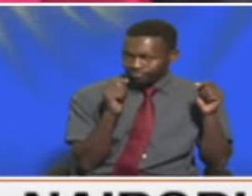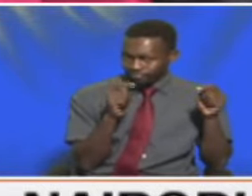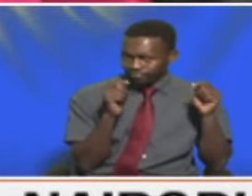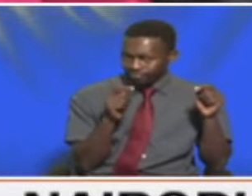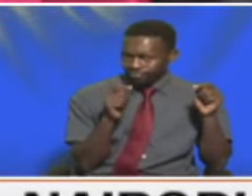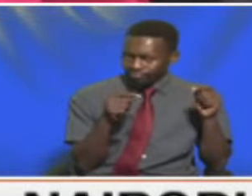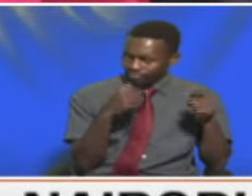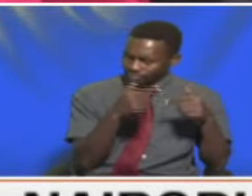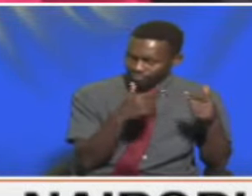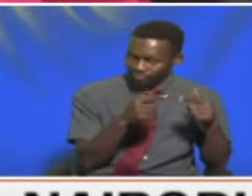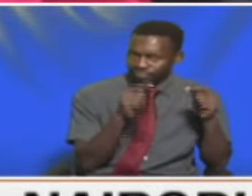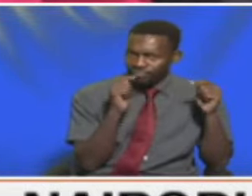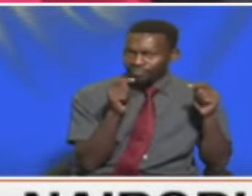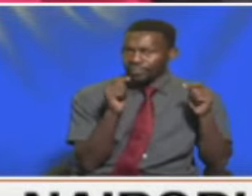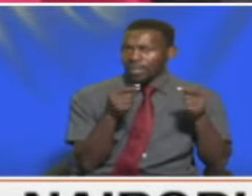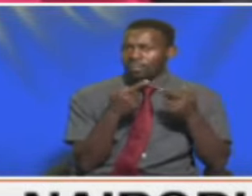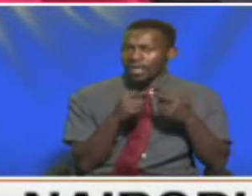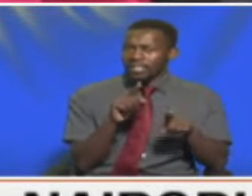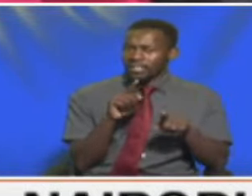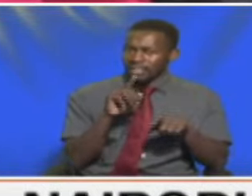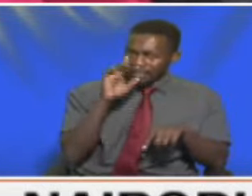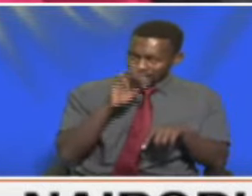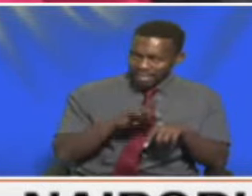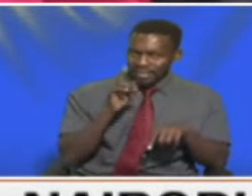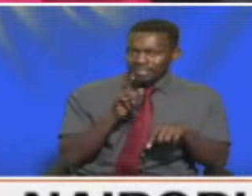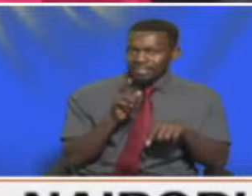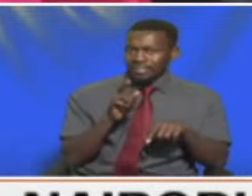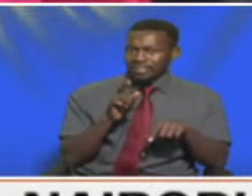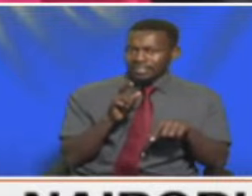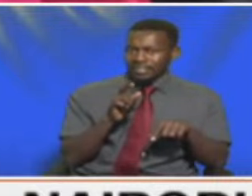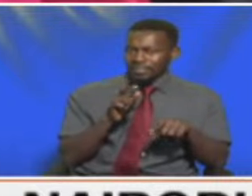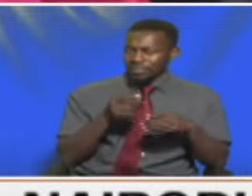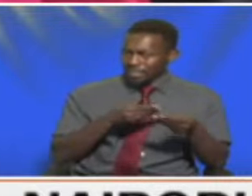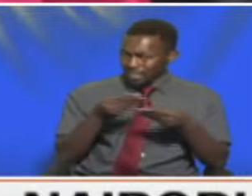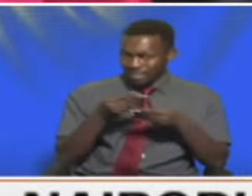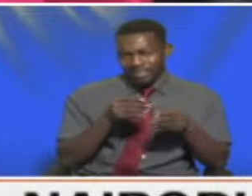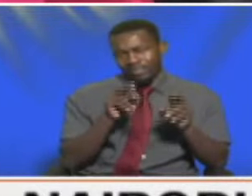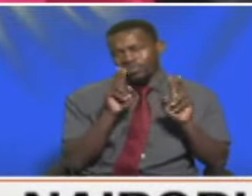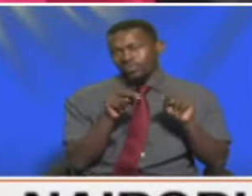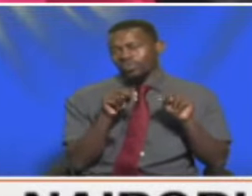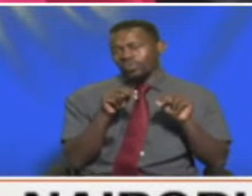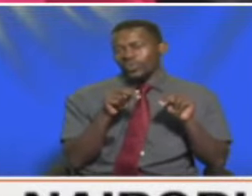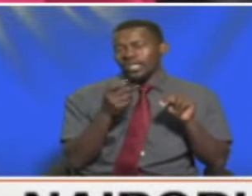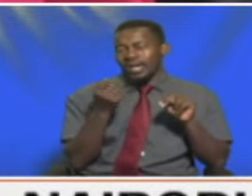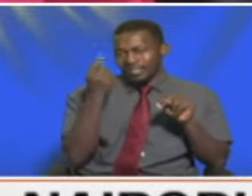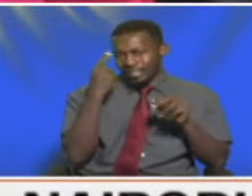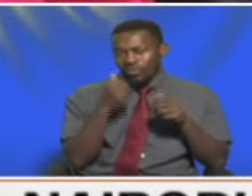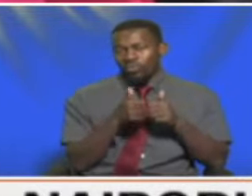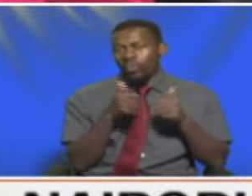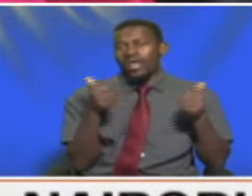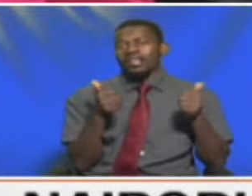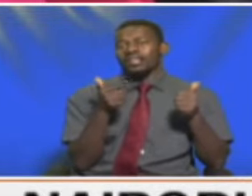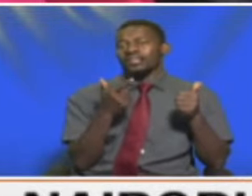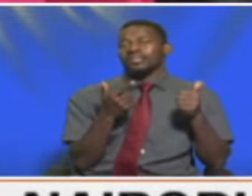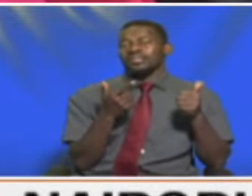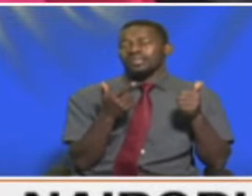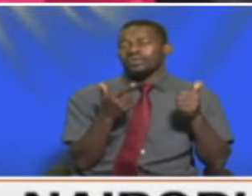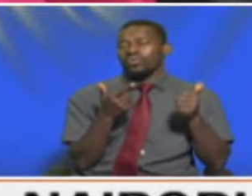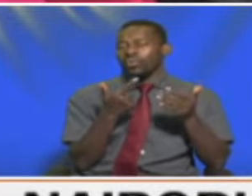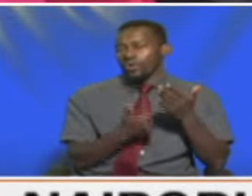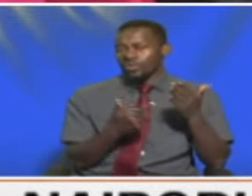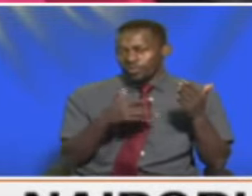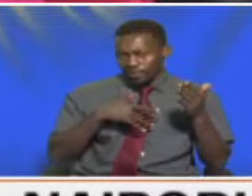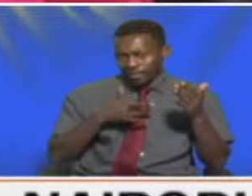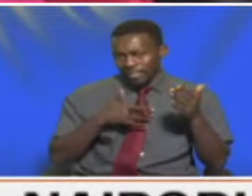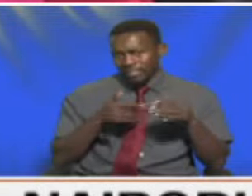vile wanataka kuandamana, lakini wasiguse biashara ya mtu. Tunajua vile wanasikia, pia sisi kama wazazi